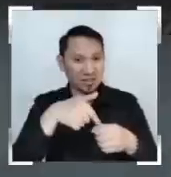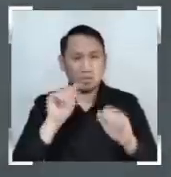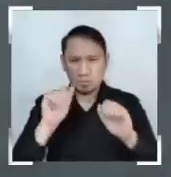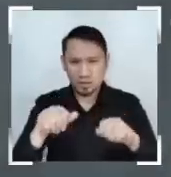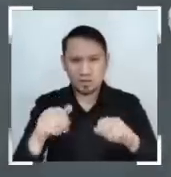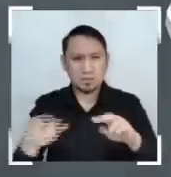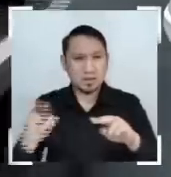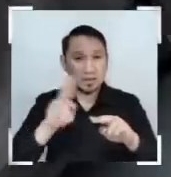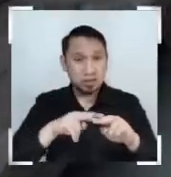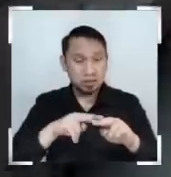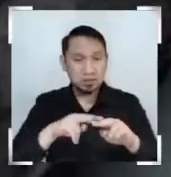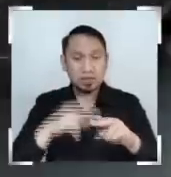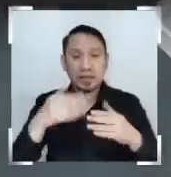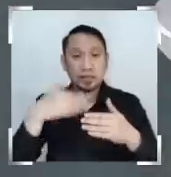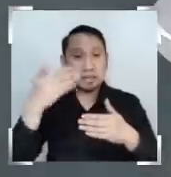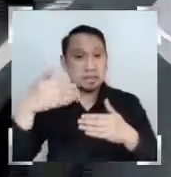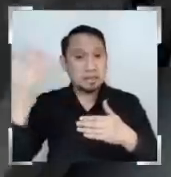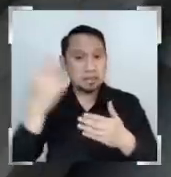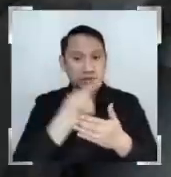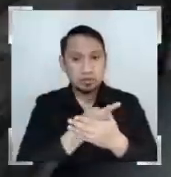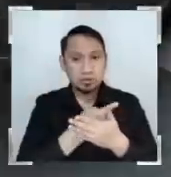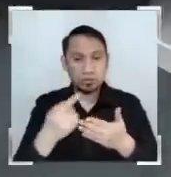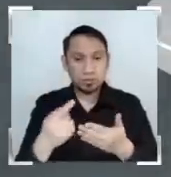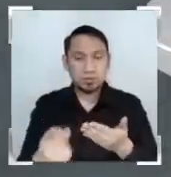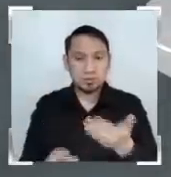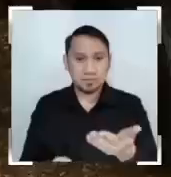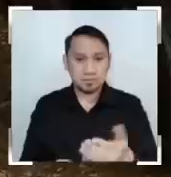mga susunod na linggo. Saksi, si Joseph Moro.